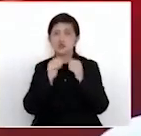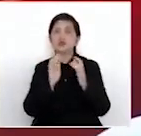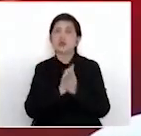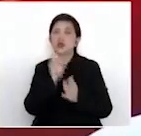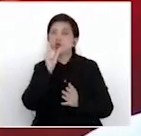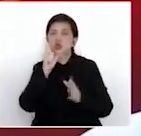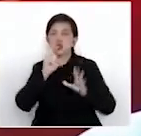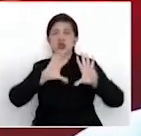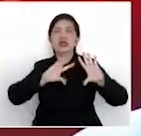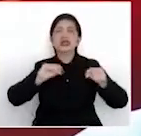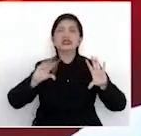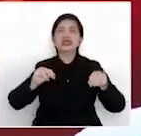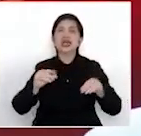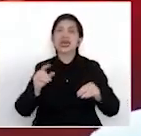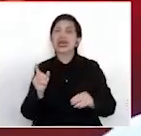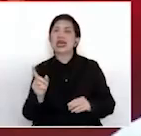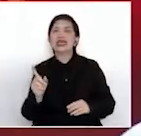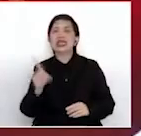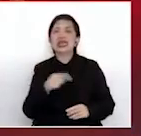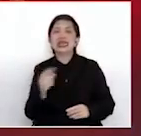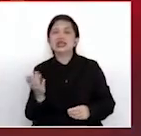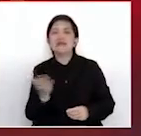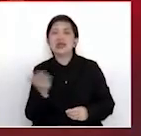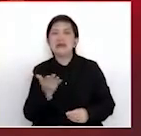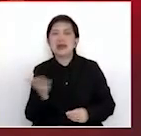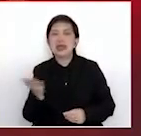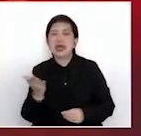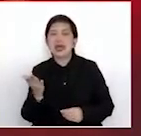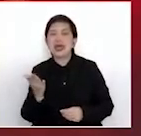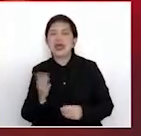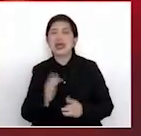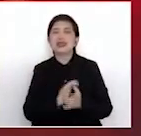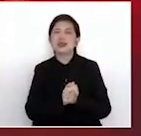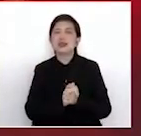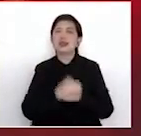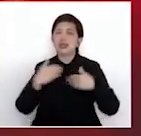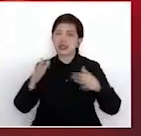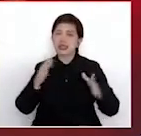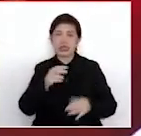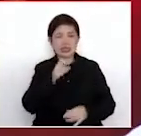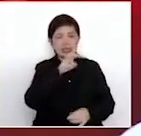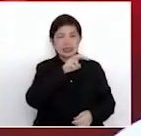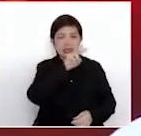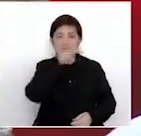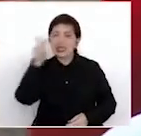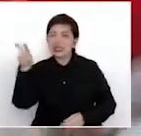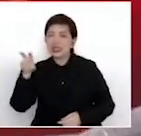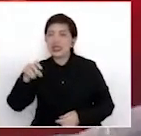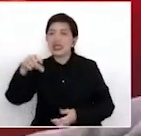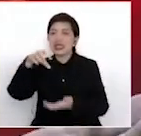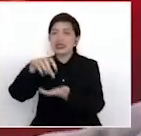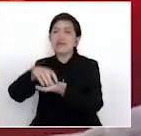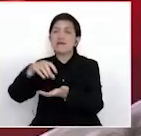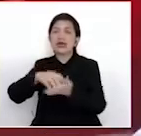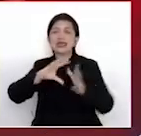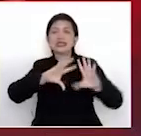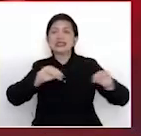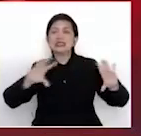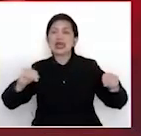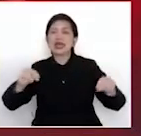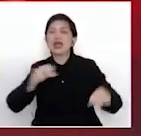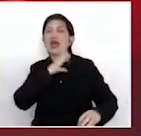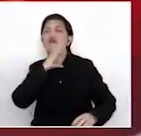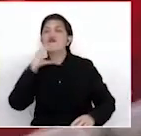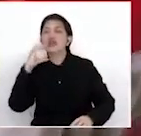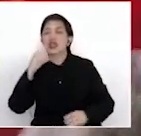memperbanyak coworking coworking yang sewanya gratis buat Genzi di Jakarta termasuk minum kopinya